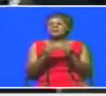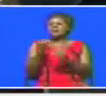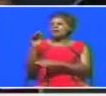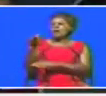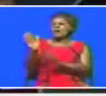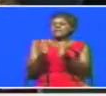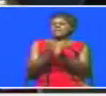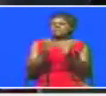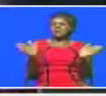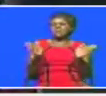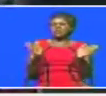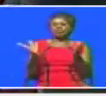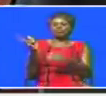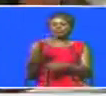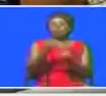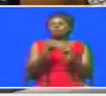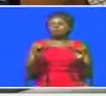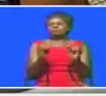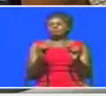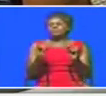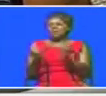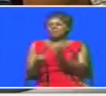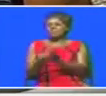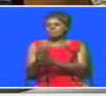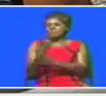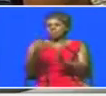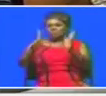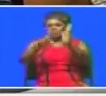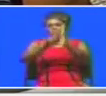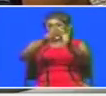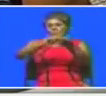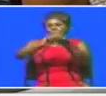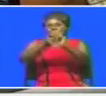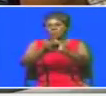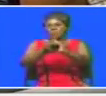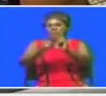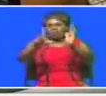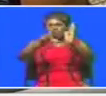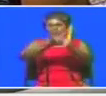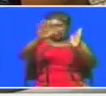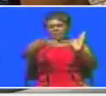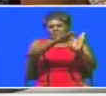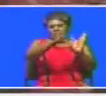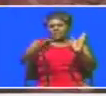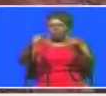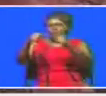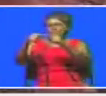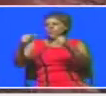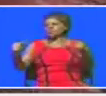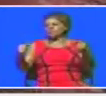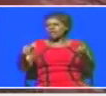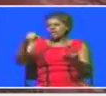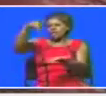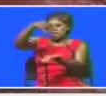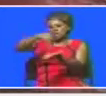kwa umma kususia pia, wakidai kwa kubuniwa kwake kulikiuka kanuni za bunge, kwa msingi kwamba wabunge wa upinzani